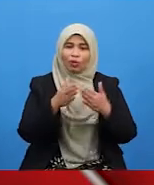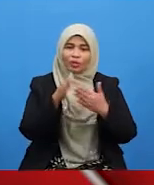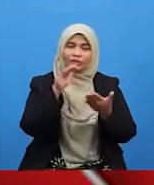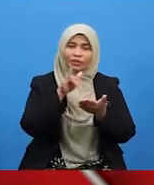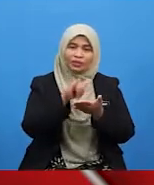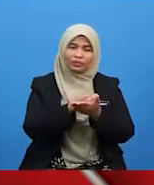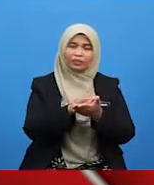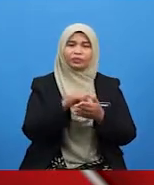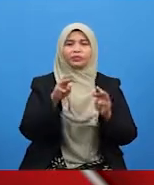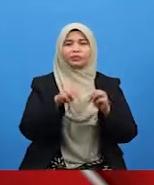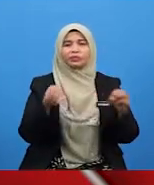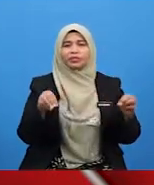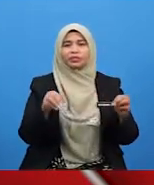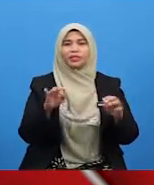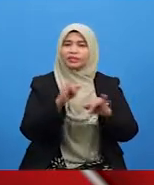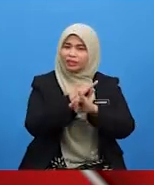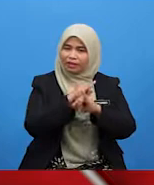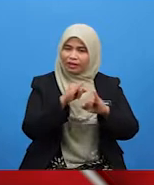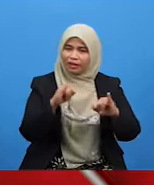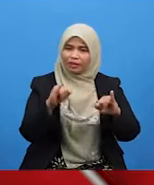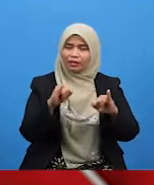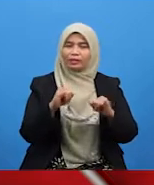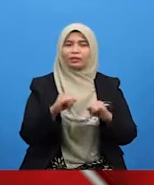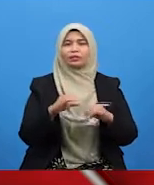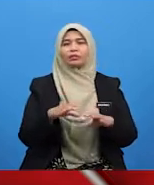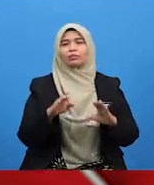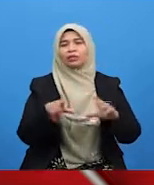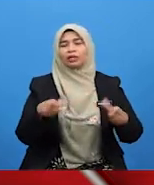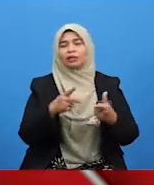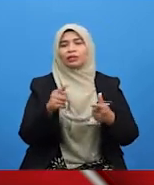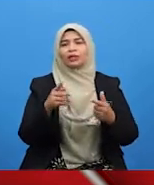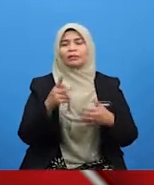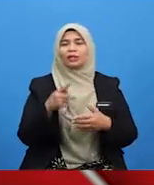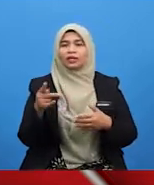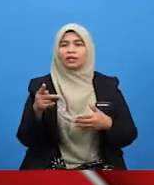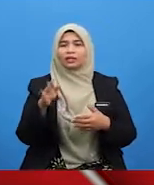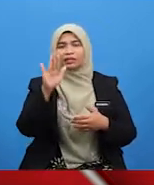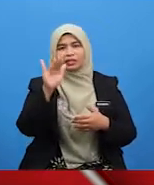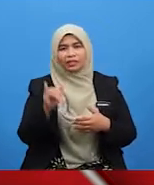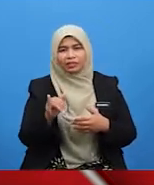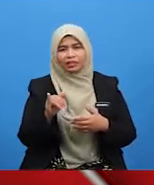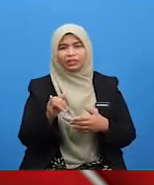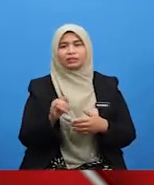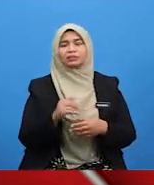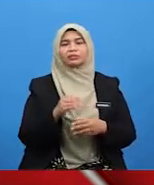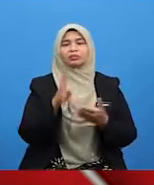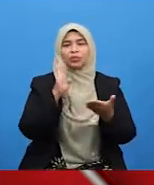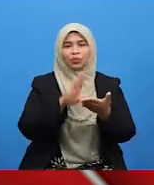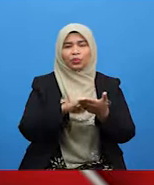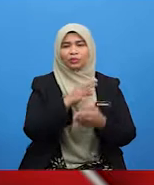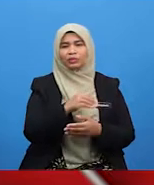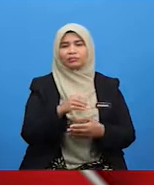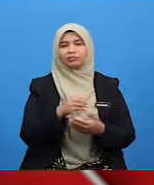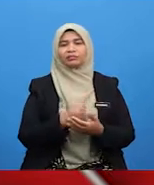Oleh itu, murid-murid, jangan sekali-kali melakukan perkara-perkara yang buruk dan